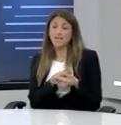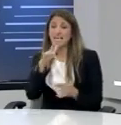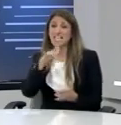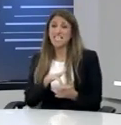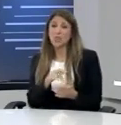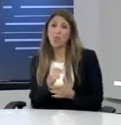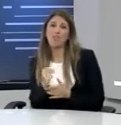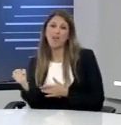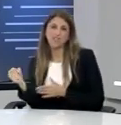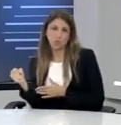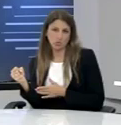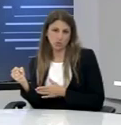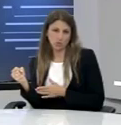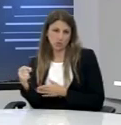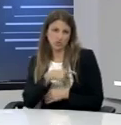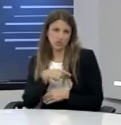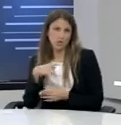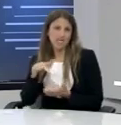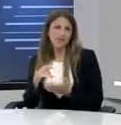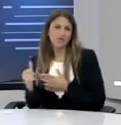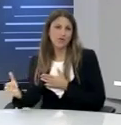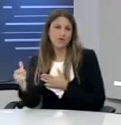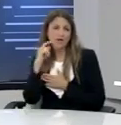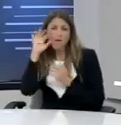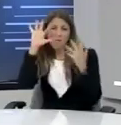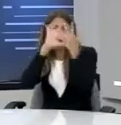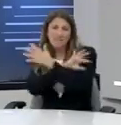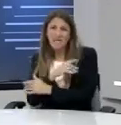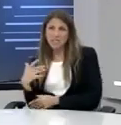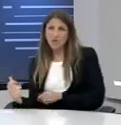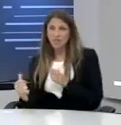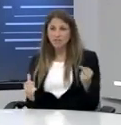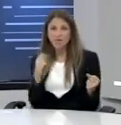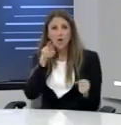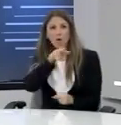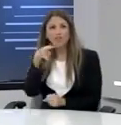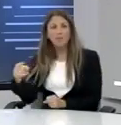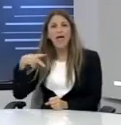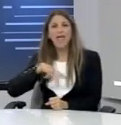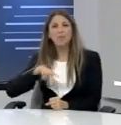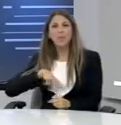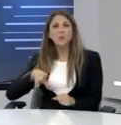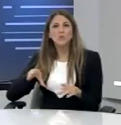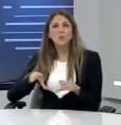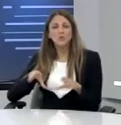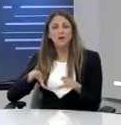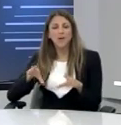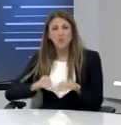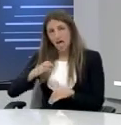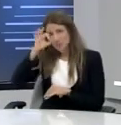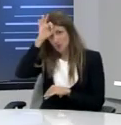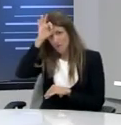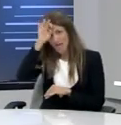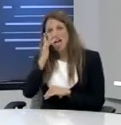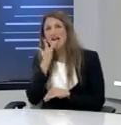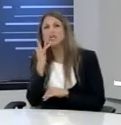συγχωρείτε, κεντροαριστερός. Σας μπερδεύω, έχετε δίπλα τον κύριο Χρυσοχοίδη και μπερδεύομαι. Σας άκουσα να λέτε ότι